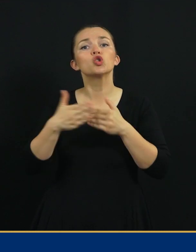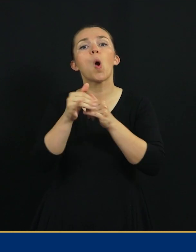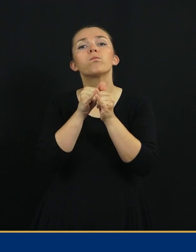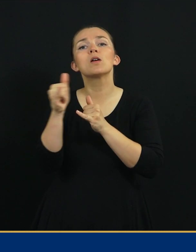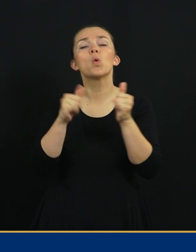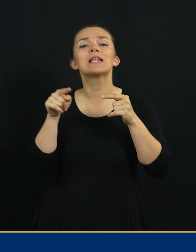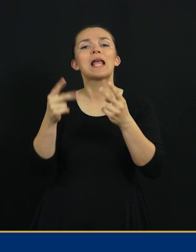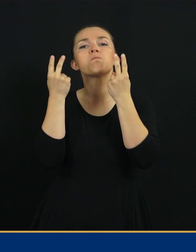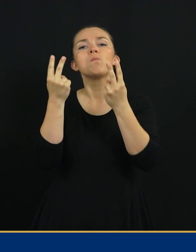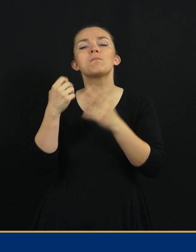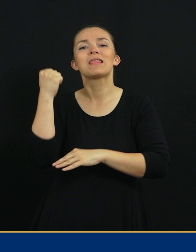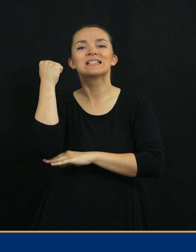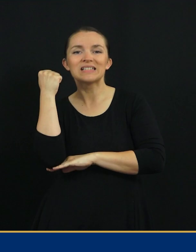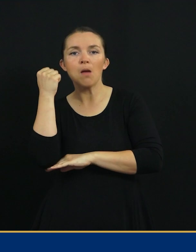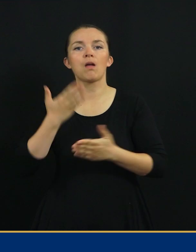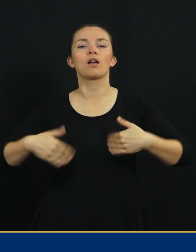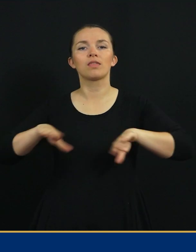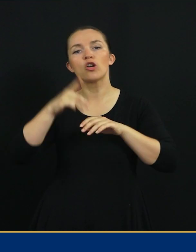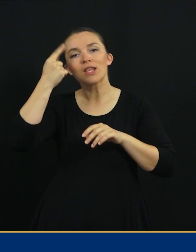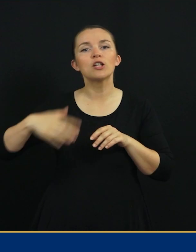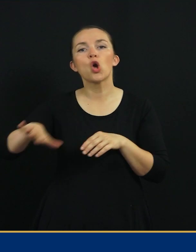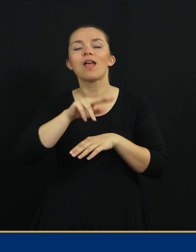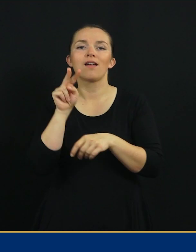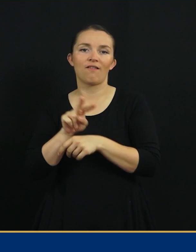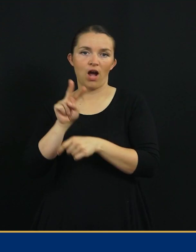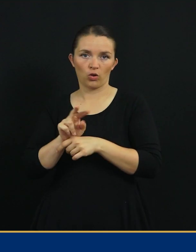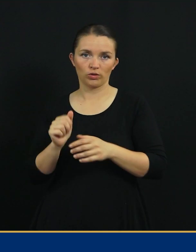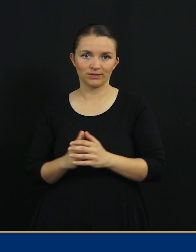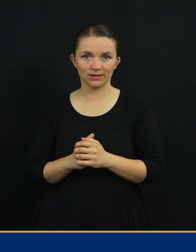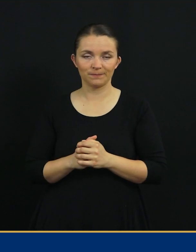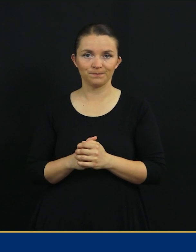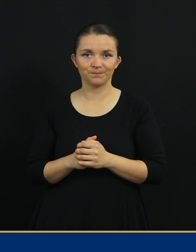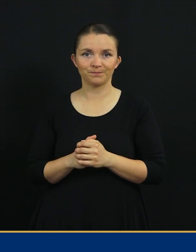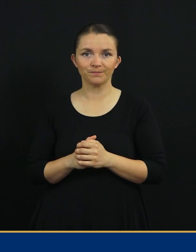sooblikujete ta pomemben steber naše nacionalne varnosti.